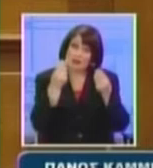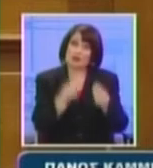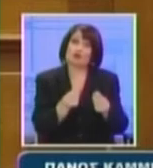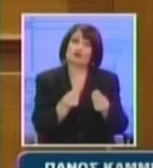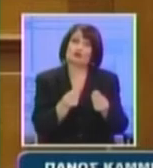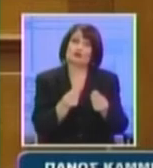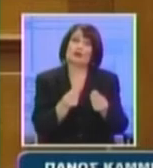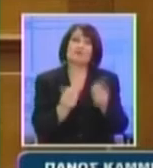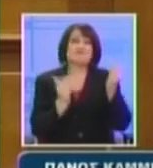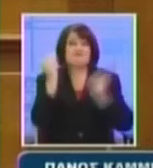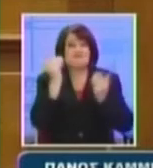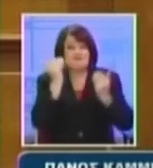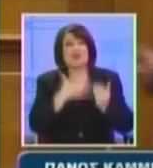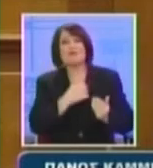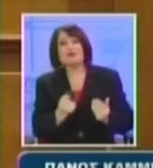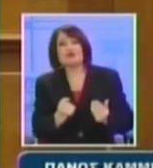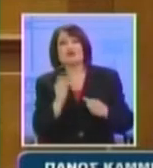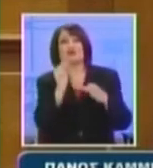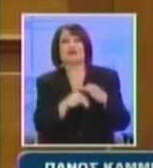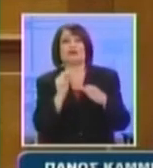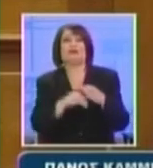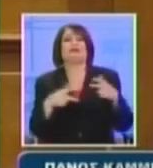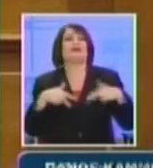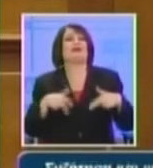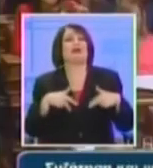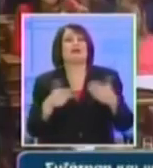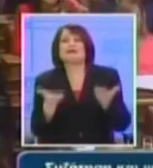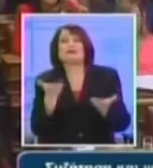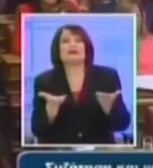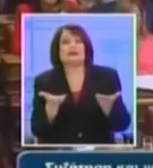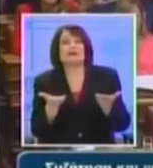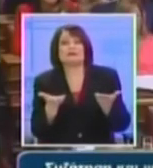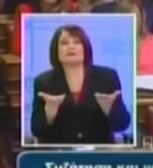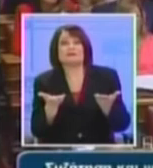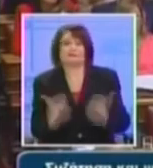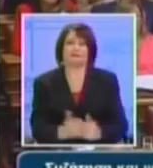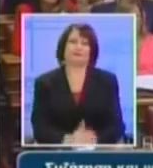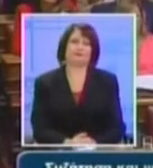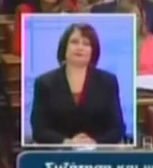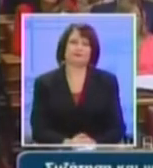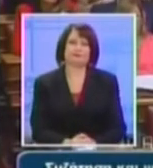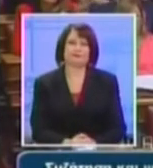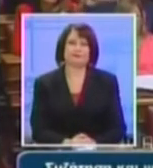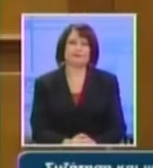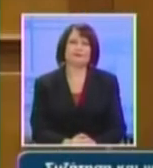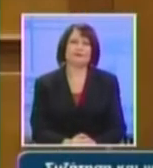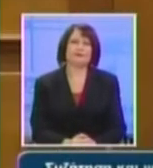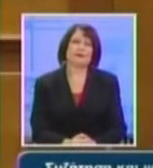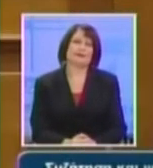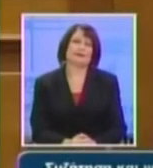δώσουμε ψήφο δυσπιστίας ή ψήφο εμπιστοσύνης στην κυβέρνηση αυτή. με την θέση την